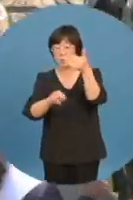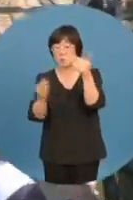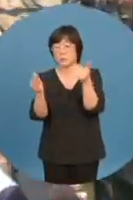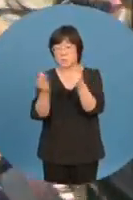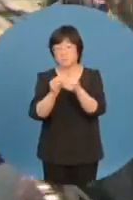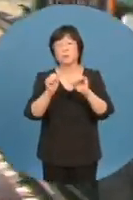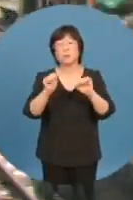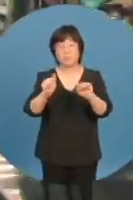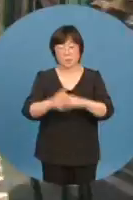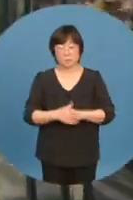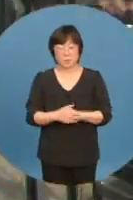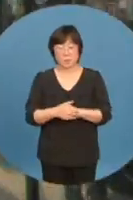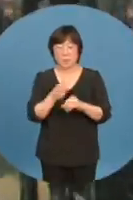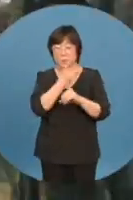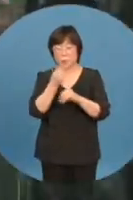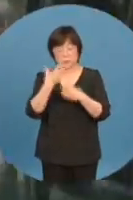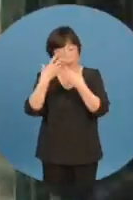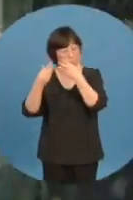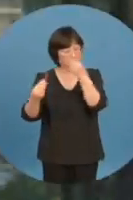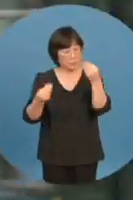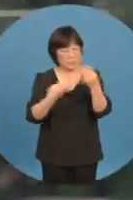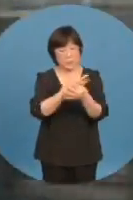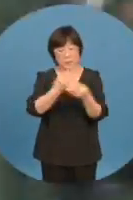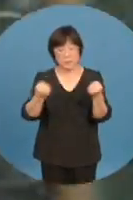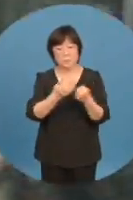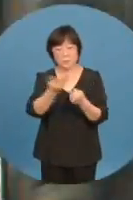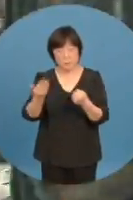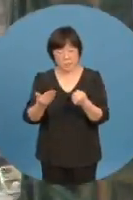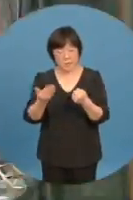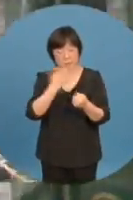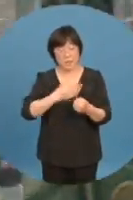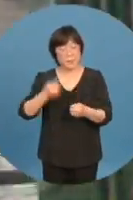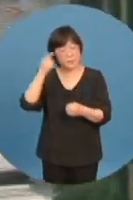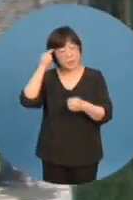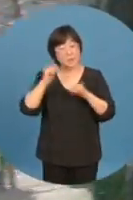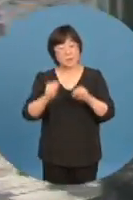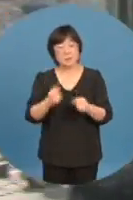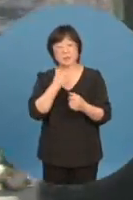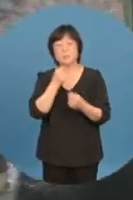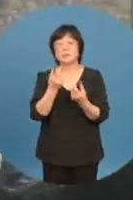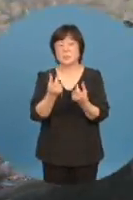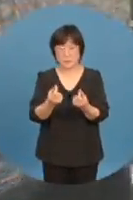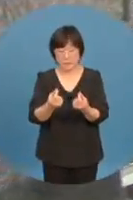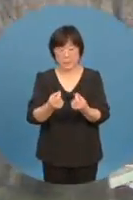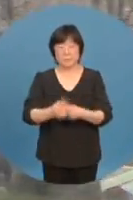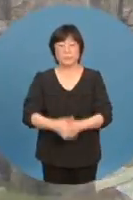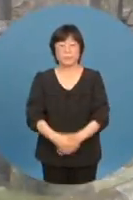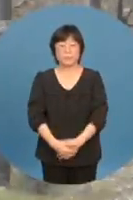行われます。徳島の魅力をたくさんの人に体感してもらいたいですね。